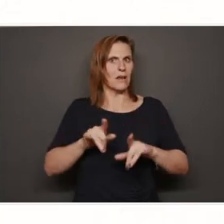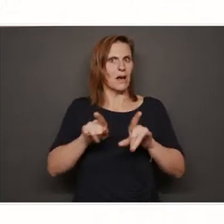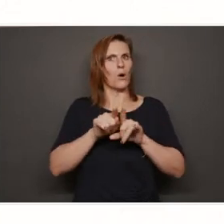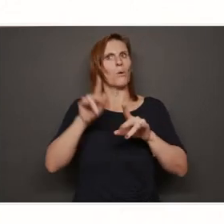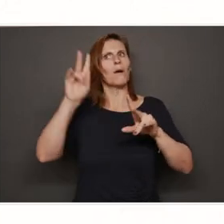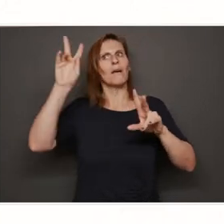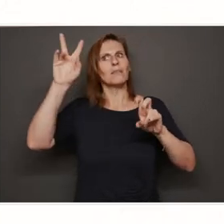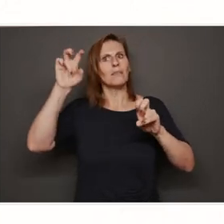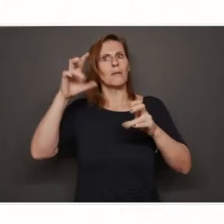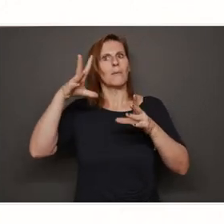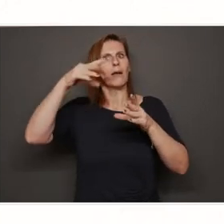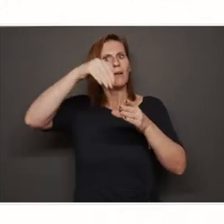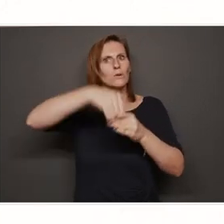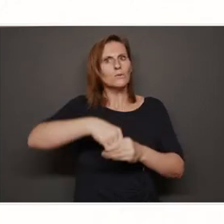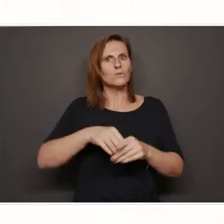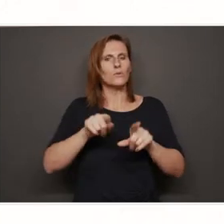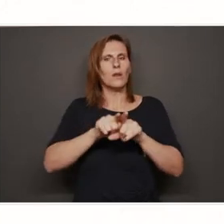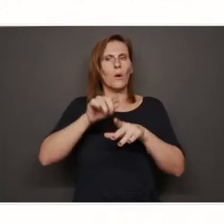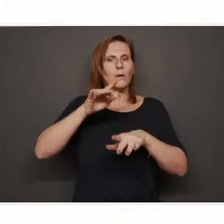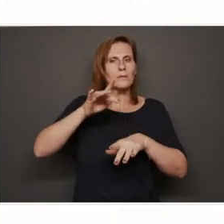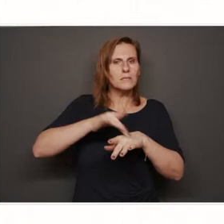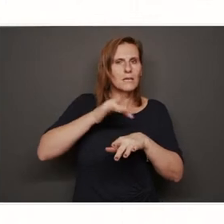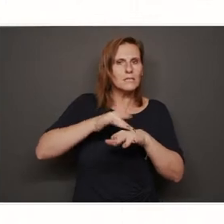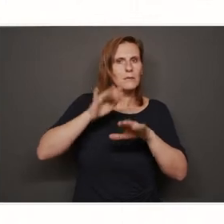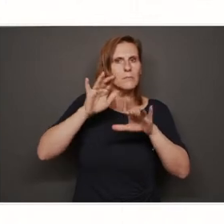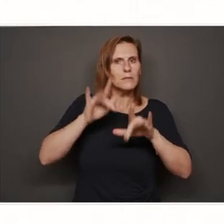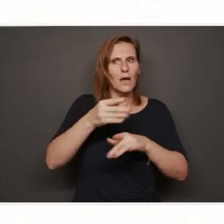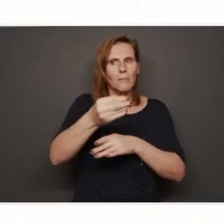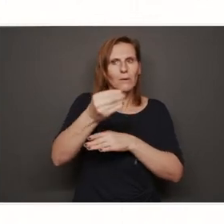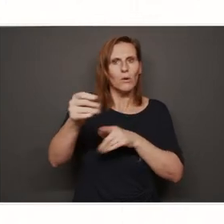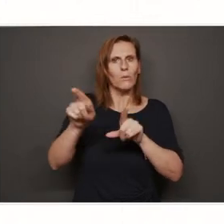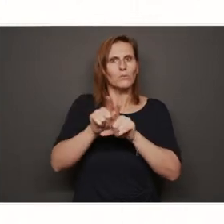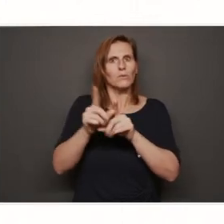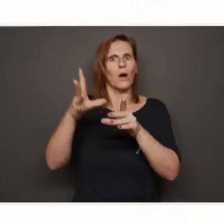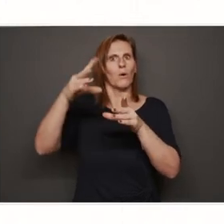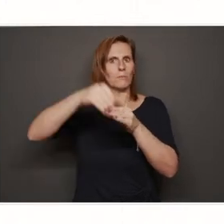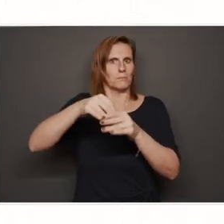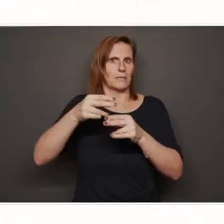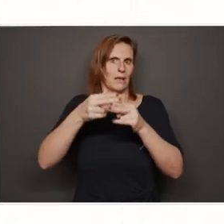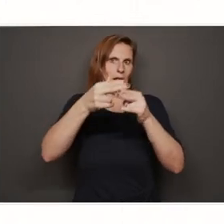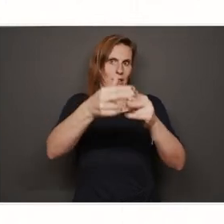der Inklusion sensibilisiert und tragen ihren Teil dazu bei.